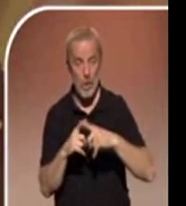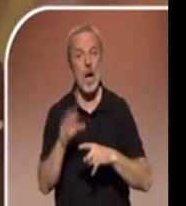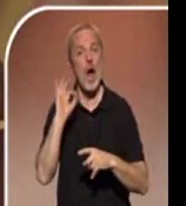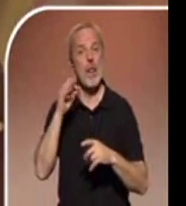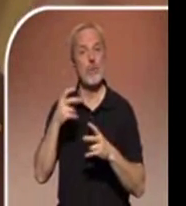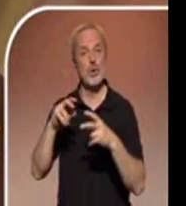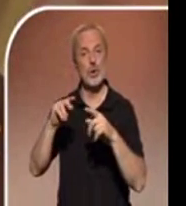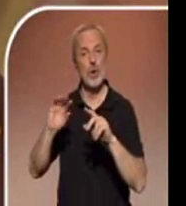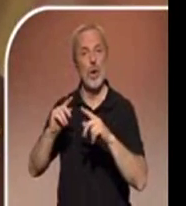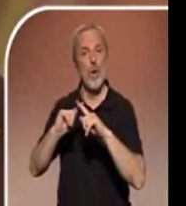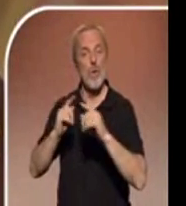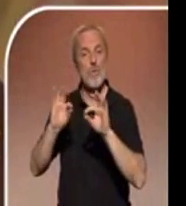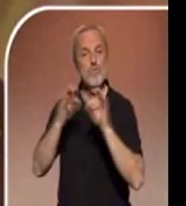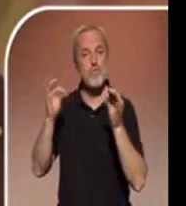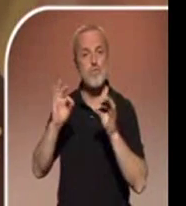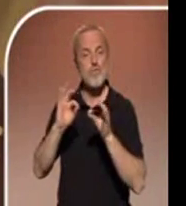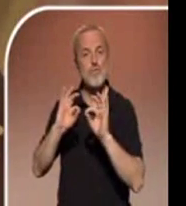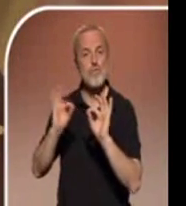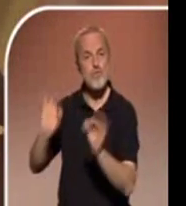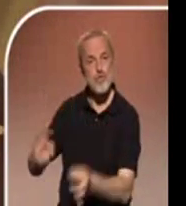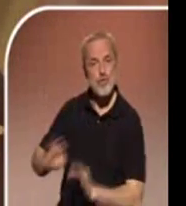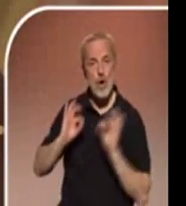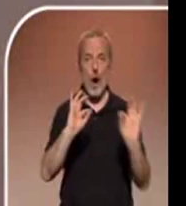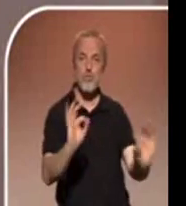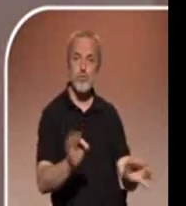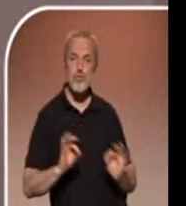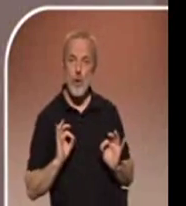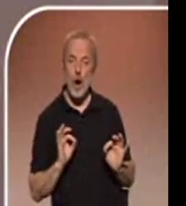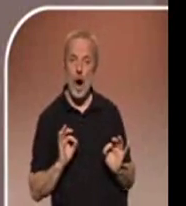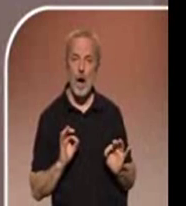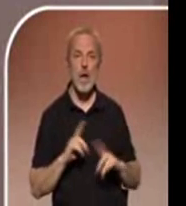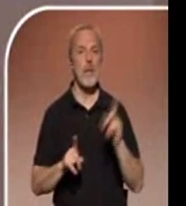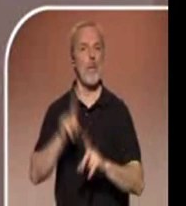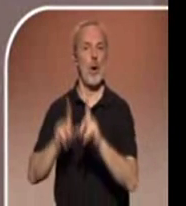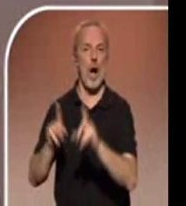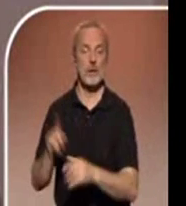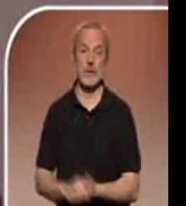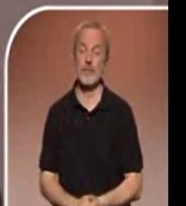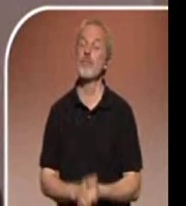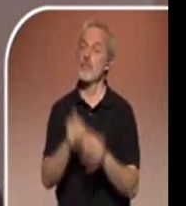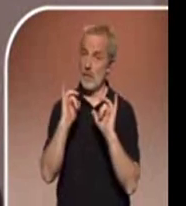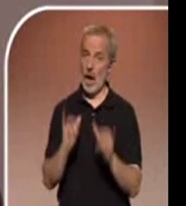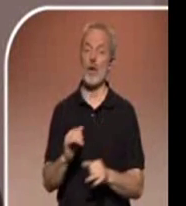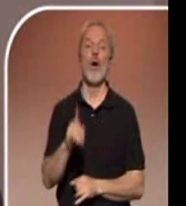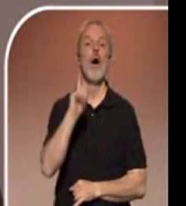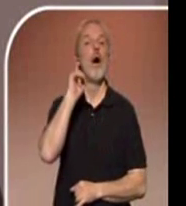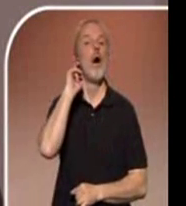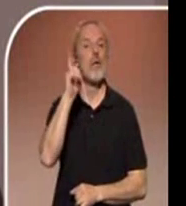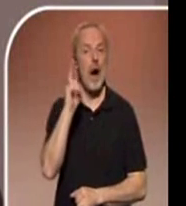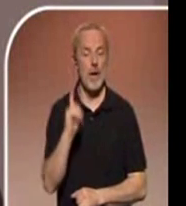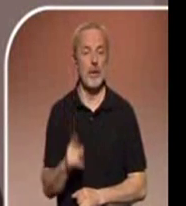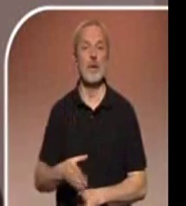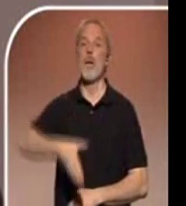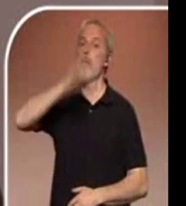budou pravidelně procházet po palubě letadla? Tak určitě by měli dodržovat doporučení těch leteckých společností, aby dbali na